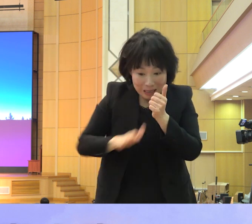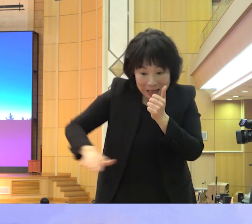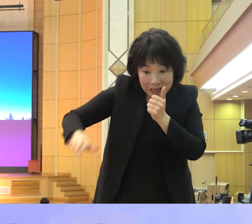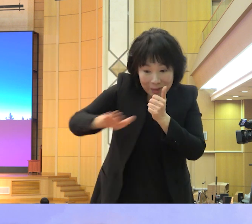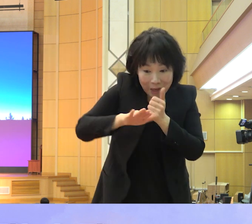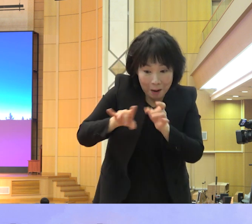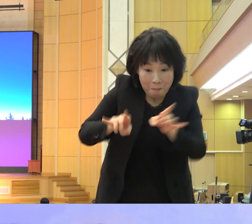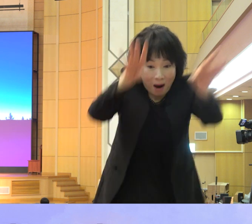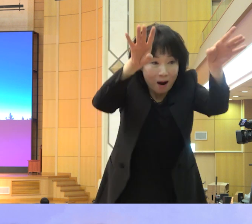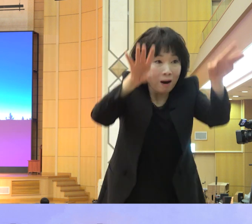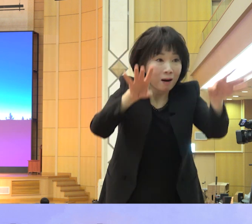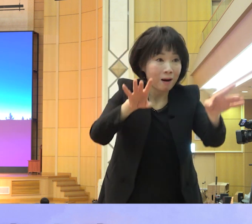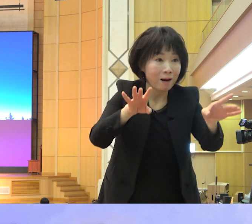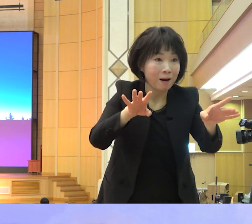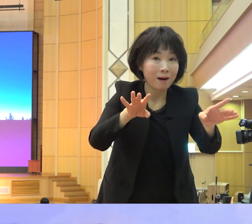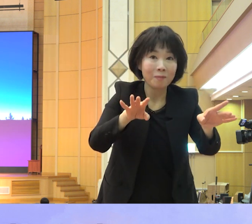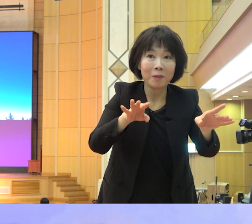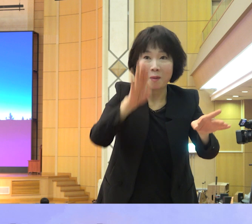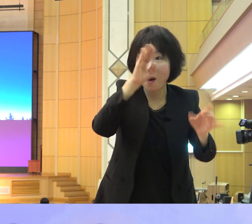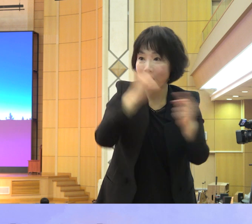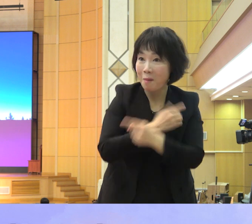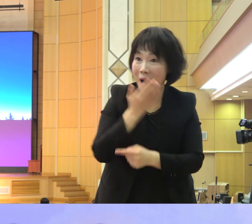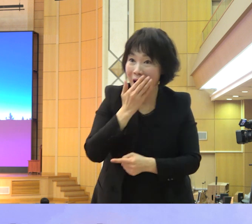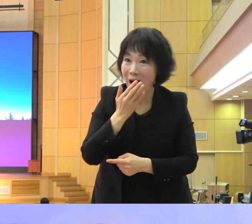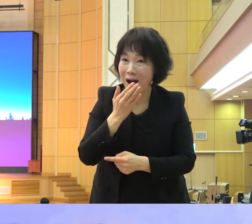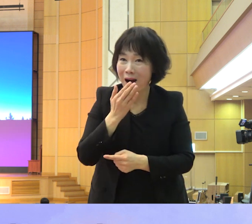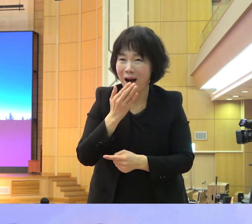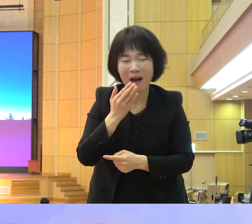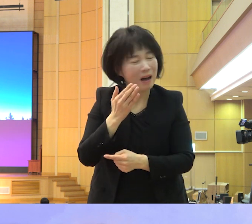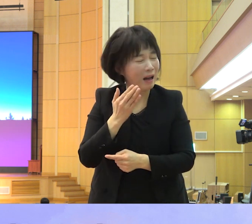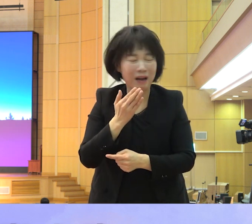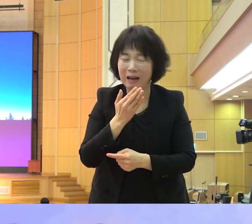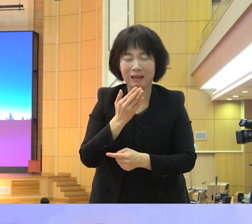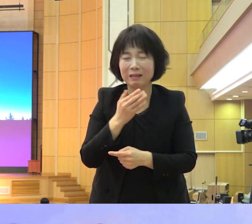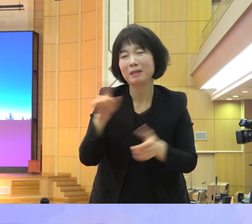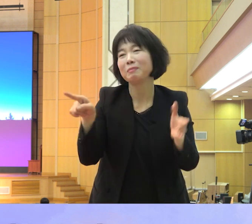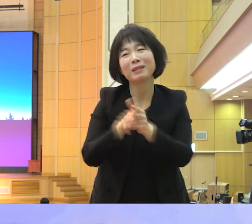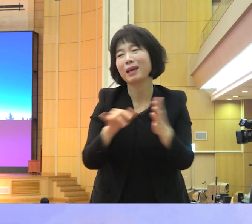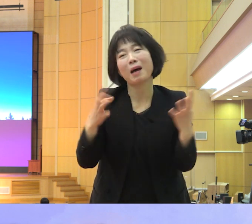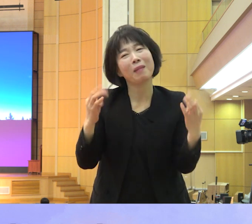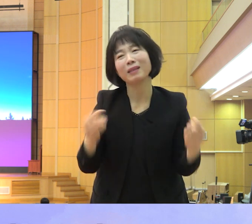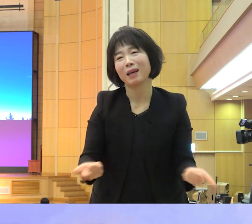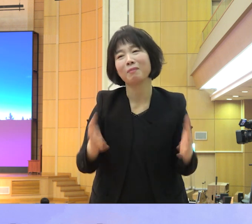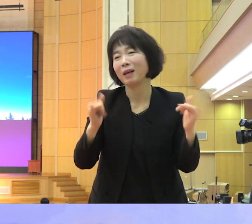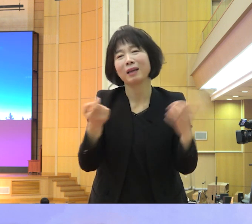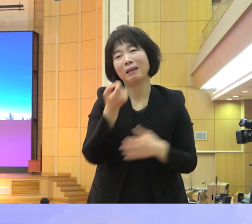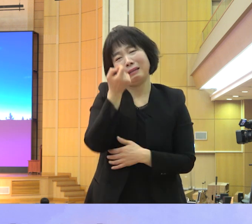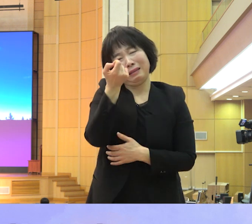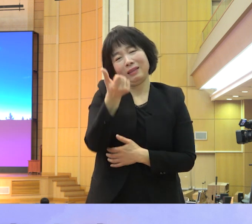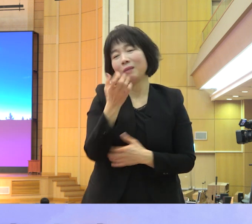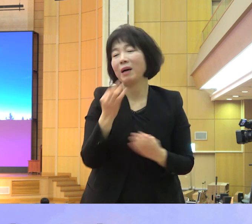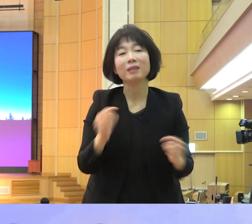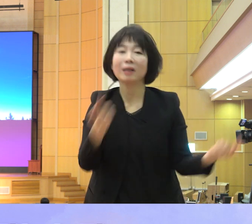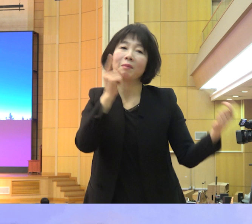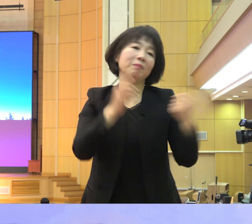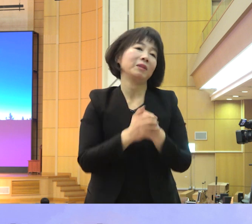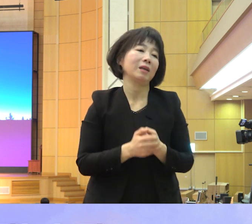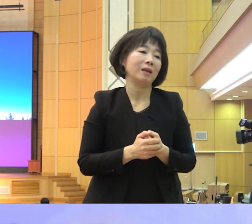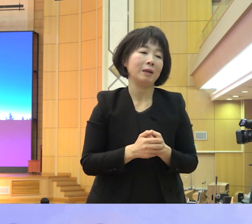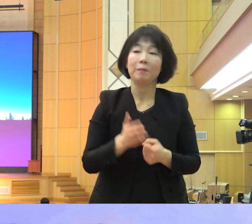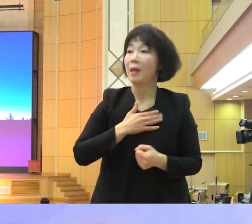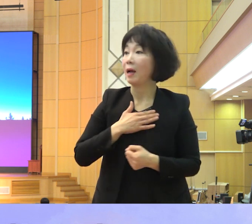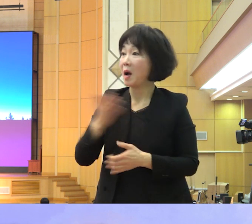아무도 없어요. 아이고 되게 사람 많네. 그리고 다 포기하고 가버리지. 그런 사람 별로 없어요. 제가